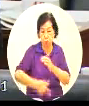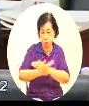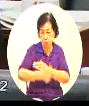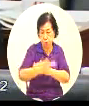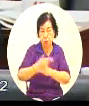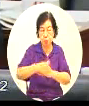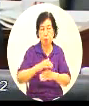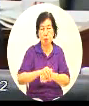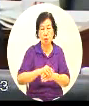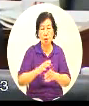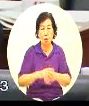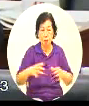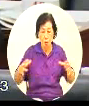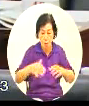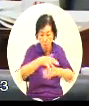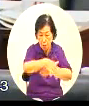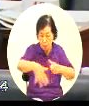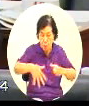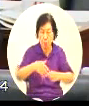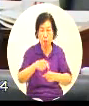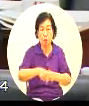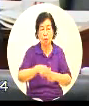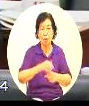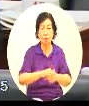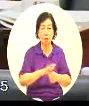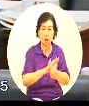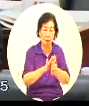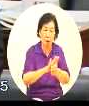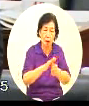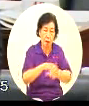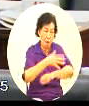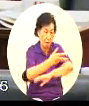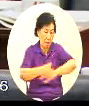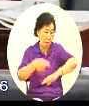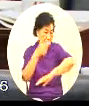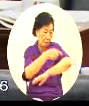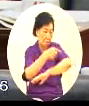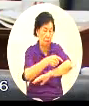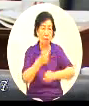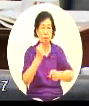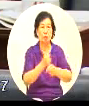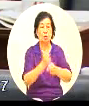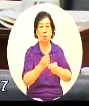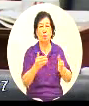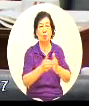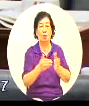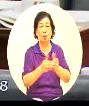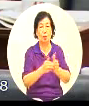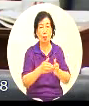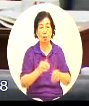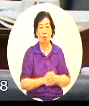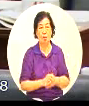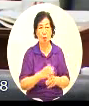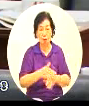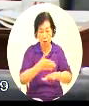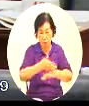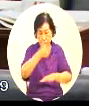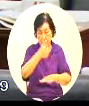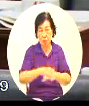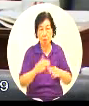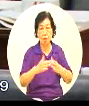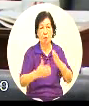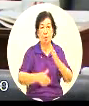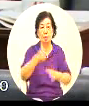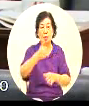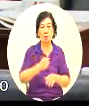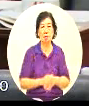队较紧来，咱爱有源头来完成安尼，啊，只要再多呢，感谢咱市长啊，一